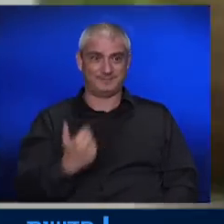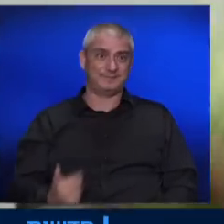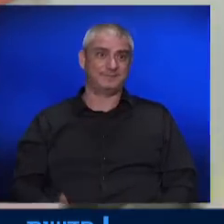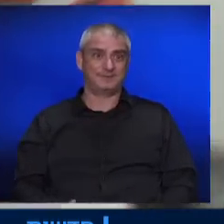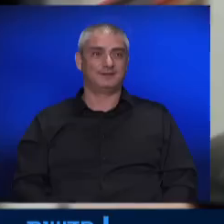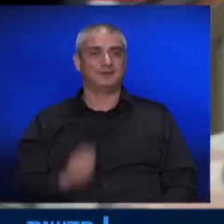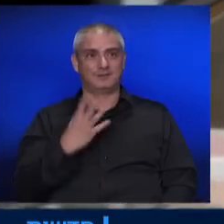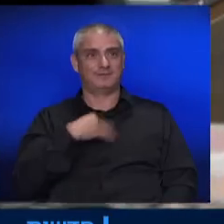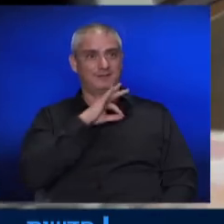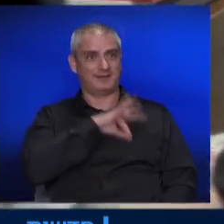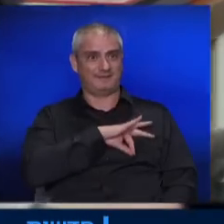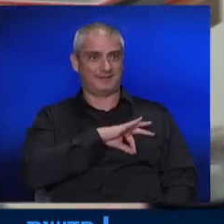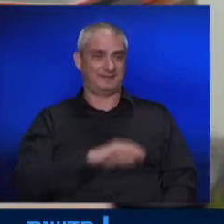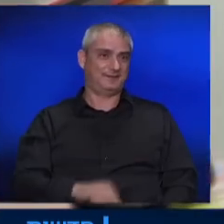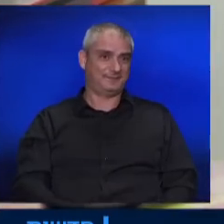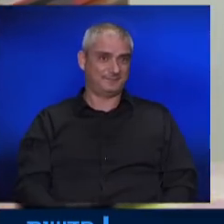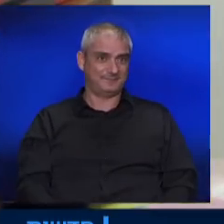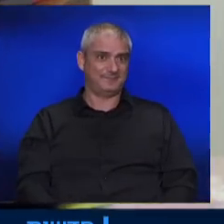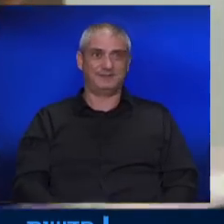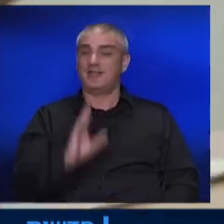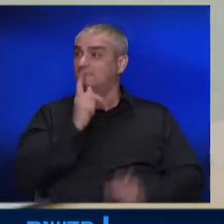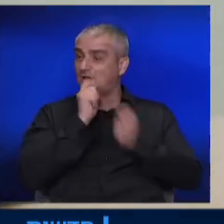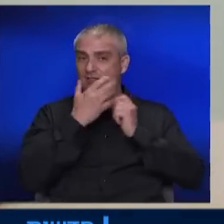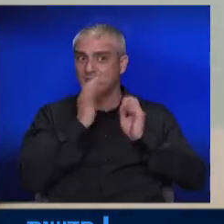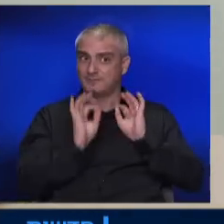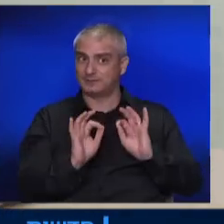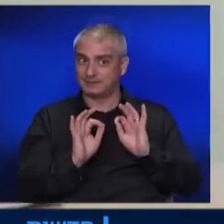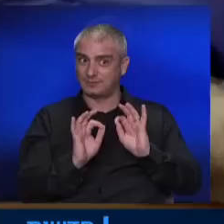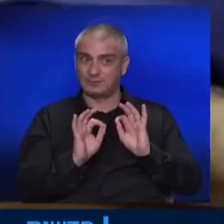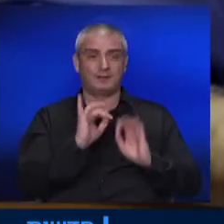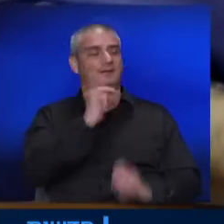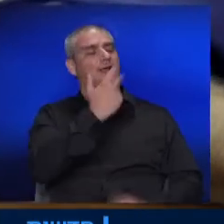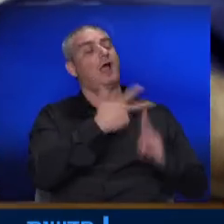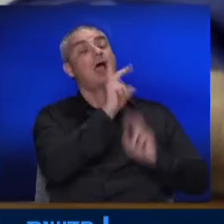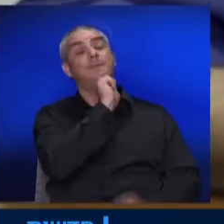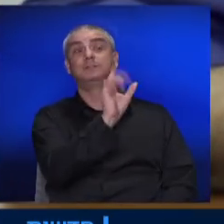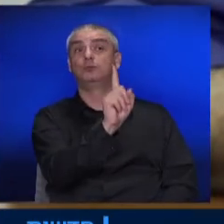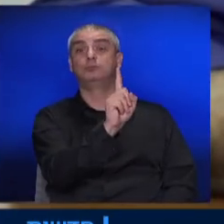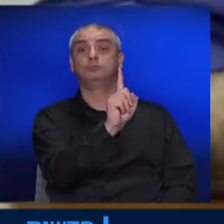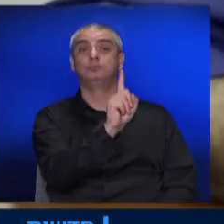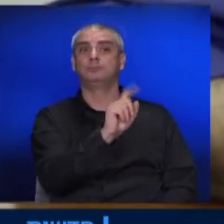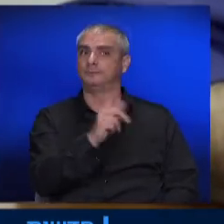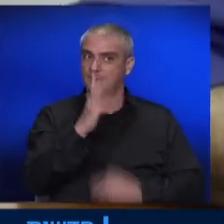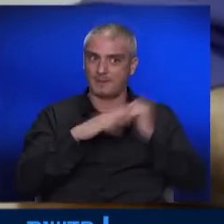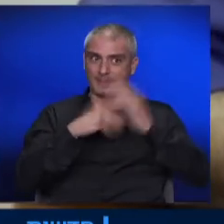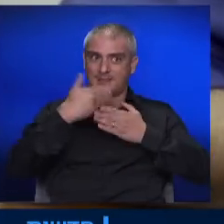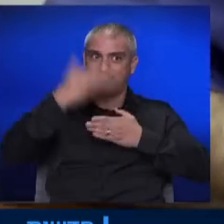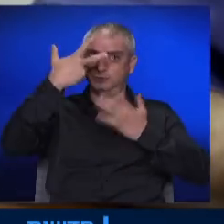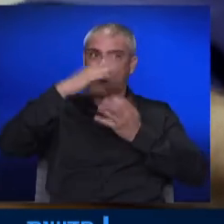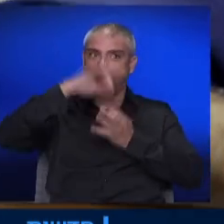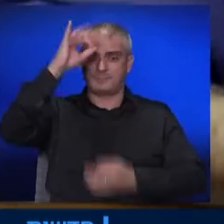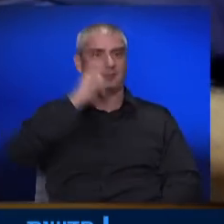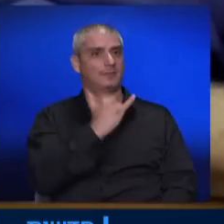הרווחתם. אפשר לראיין אותך? ברצינות? כן, רק ברצינות. בניתם שם קיר של 8 מטרים. נכון.